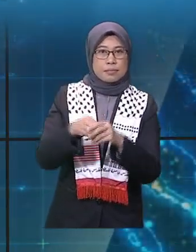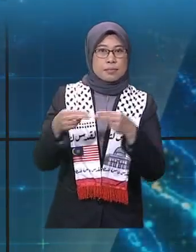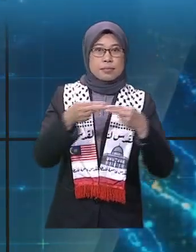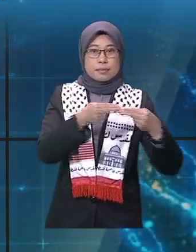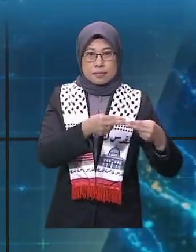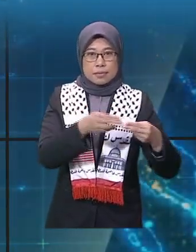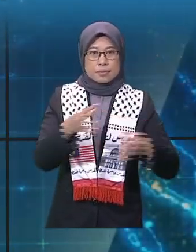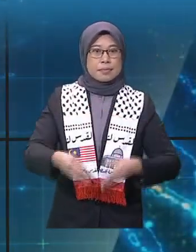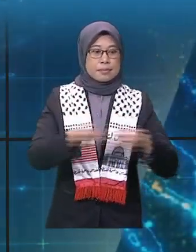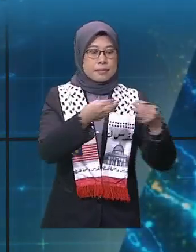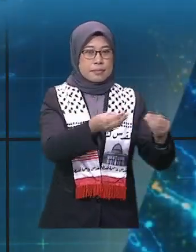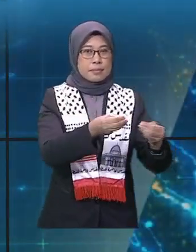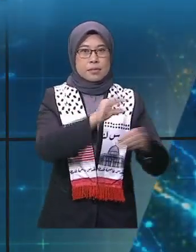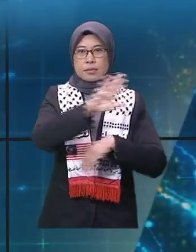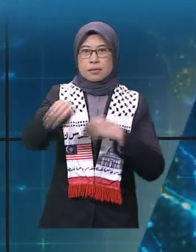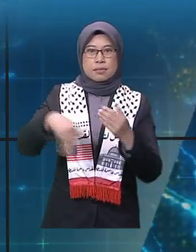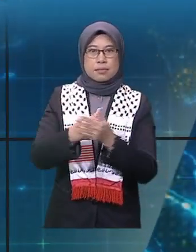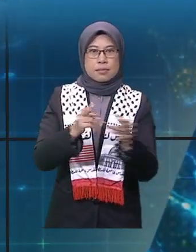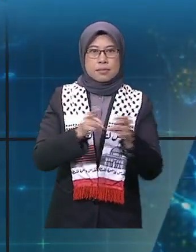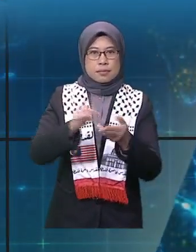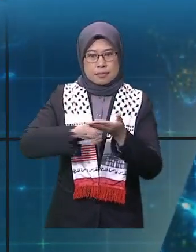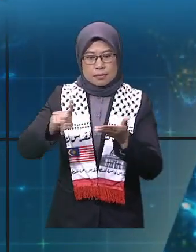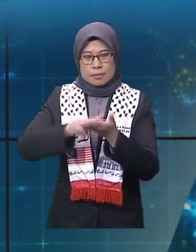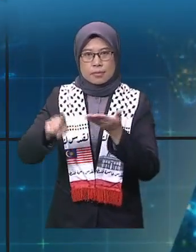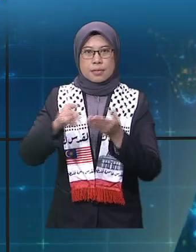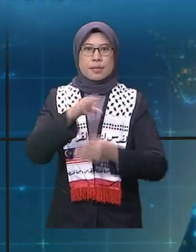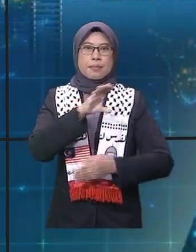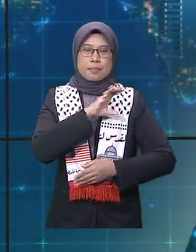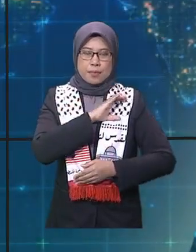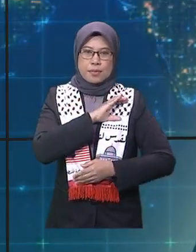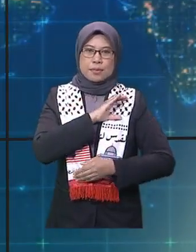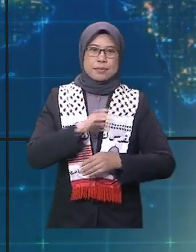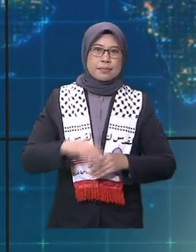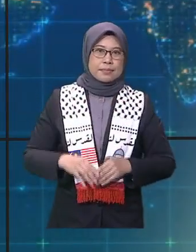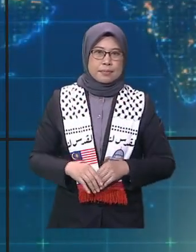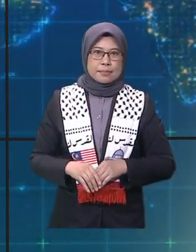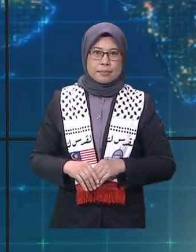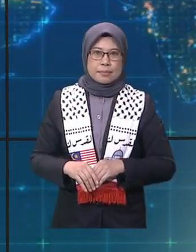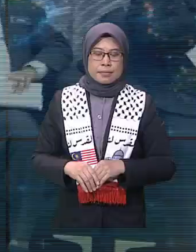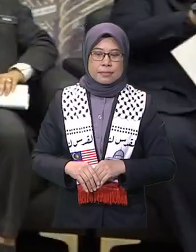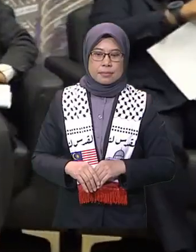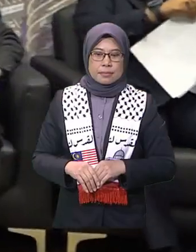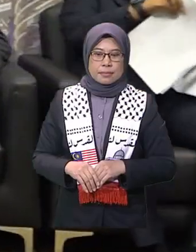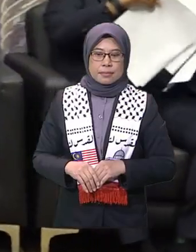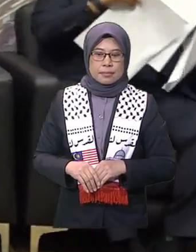perkara itu dan menyerahkan urusan siasatan tersebut kepada pihak PDRM.